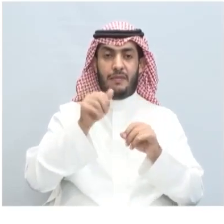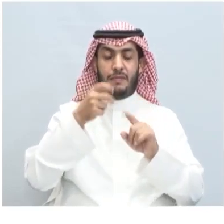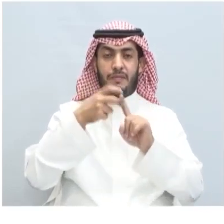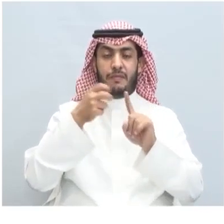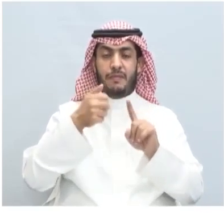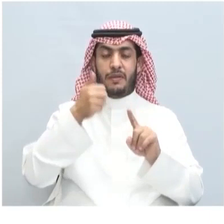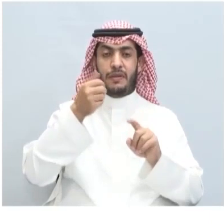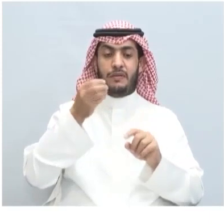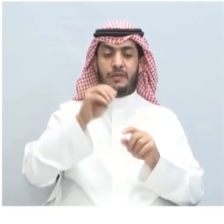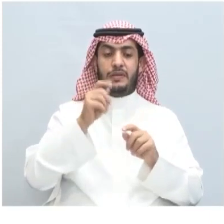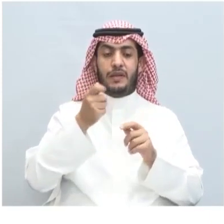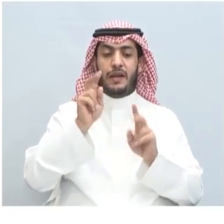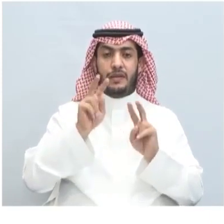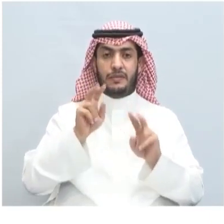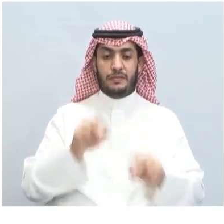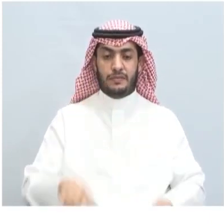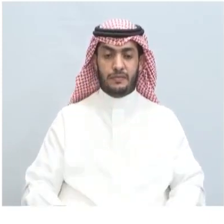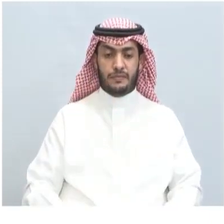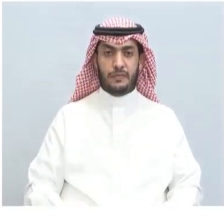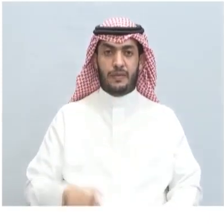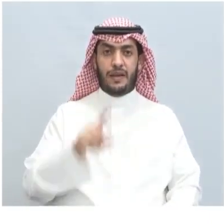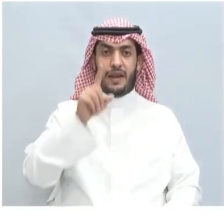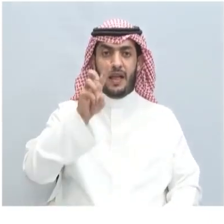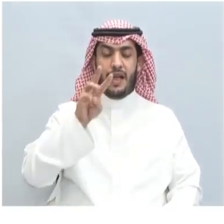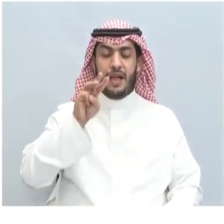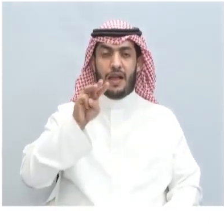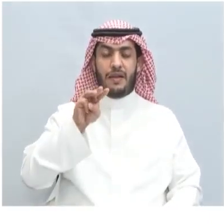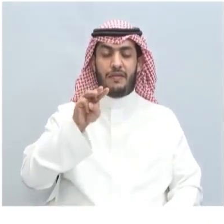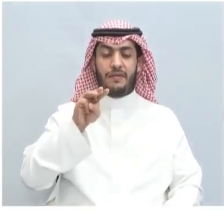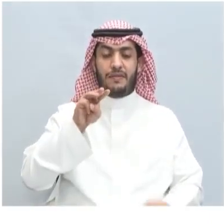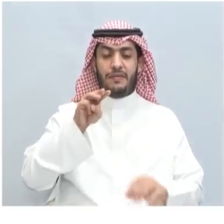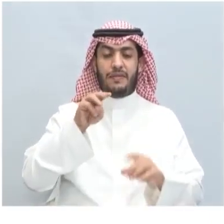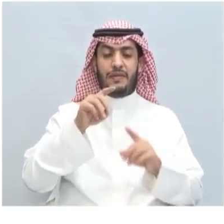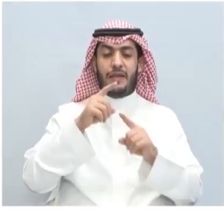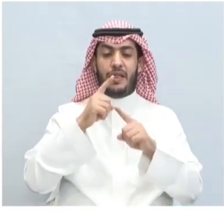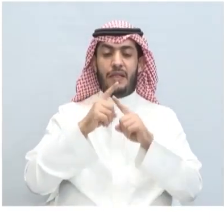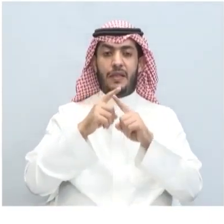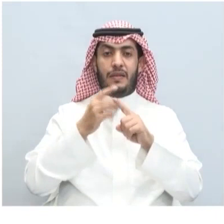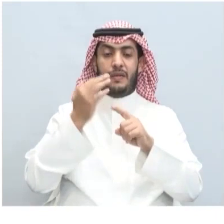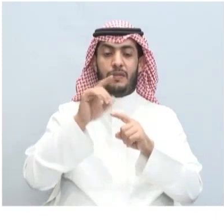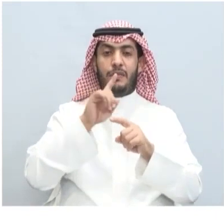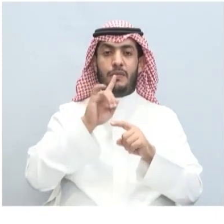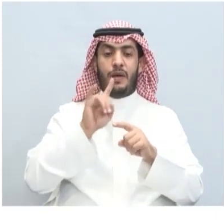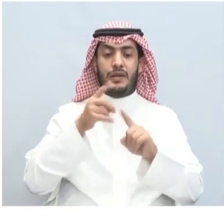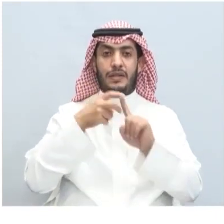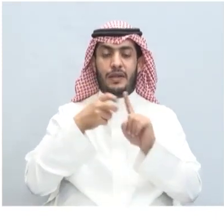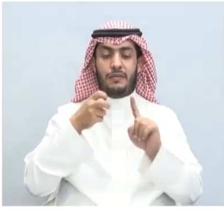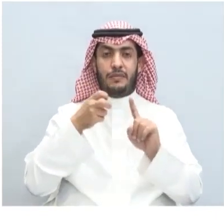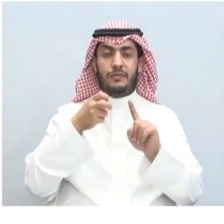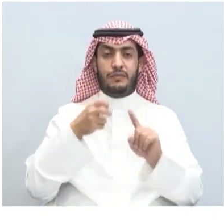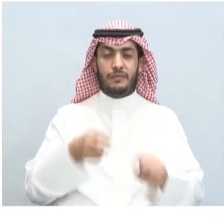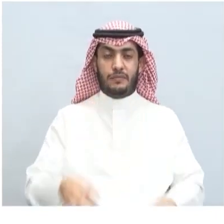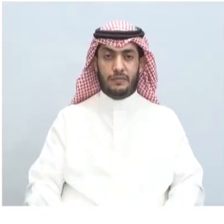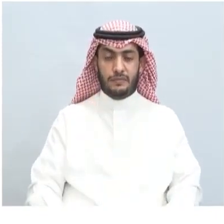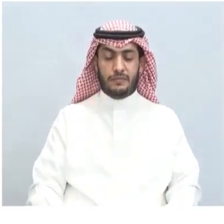سيظهر السعر الجديد اذا 1000 ريال قيمه كل سهم على 110 عدد الاسهم